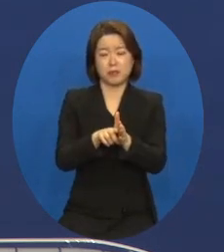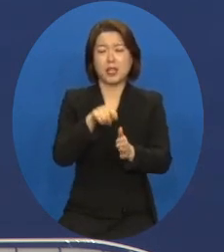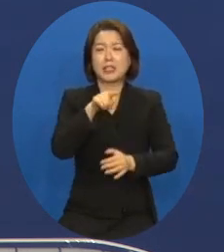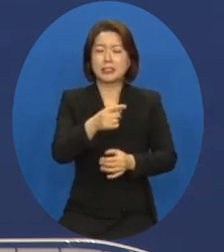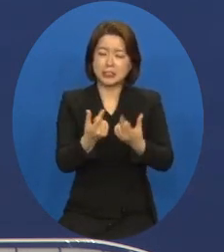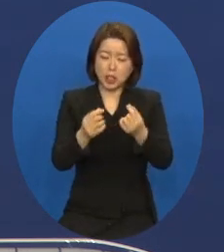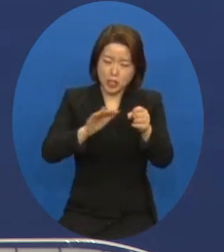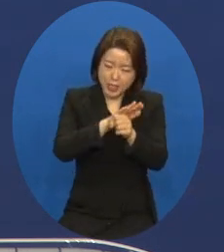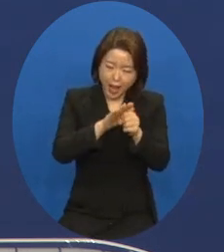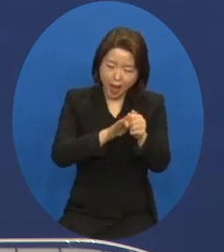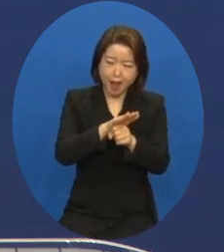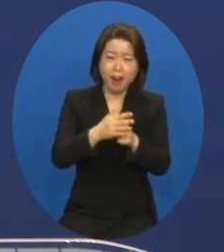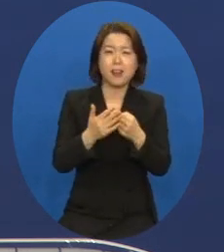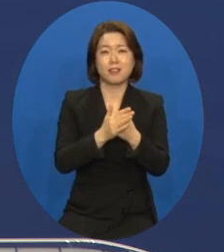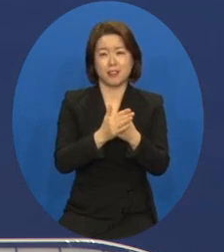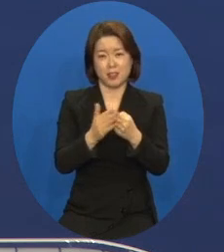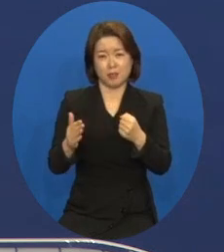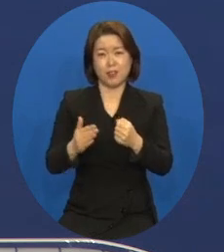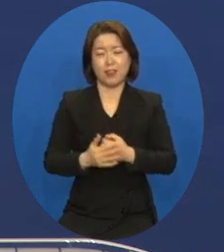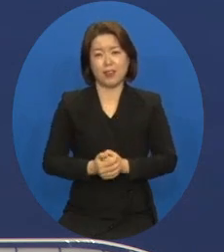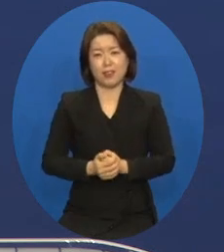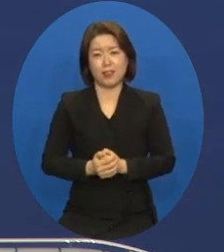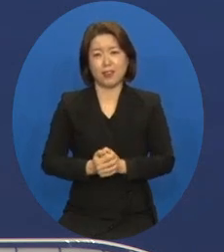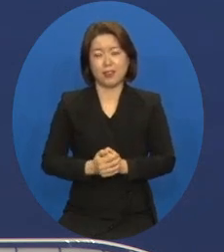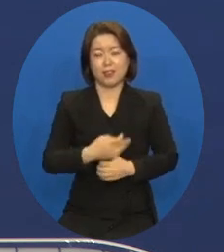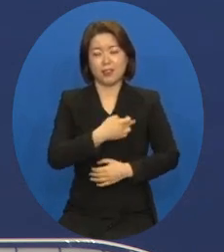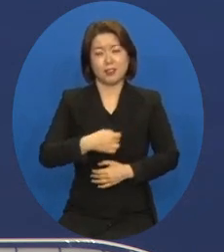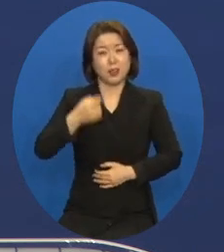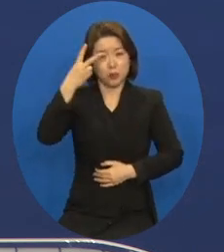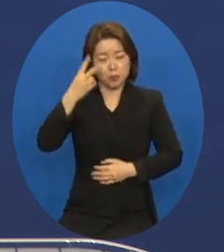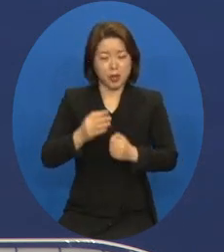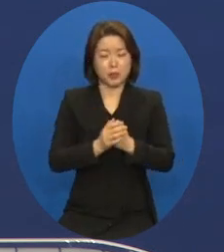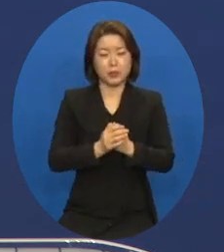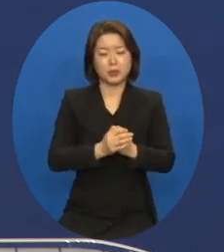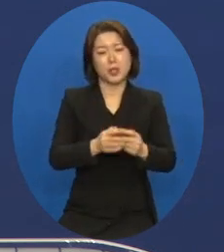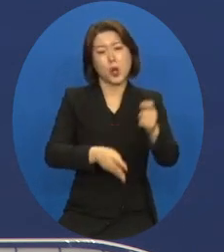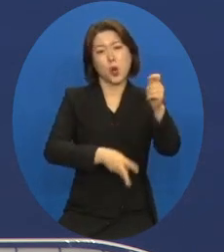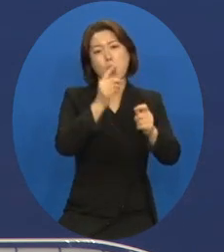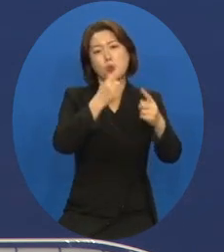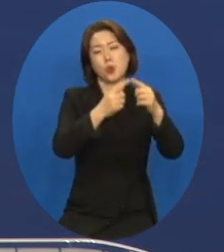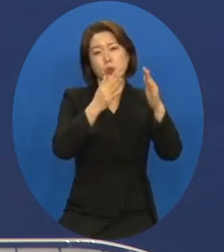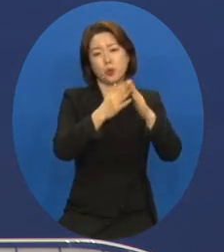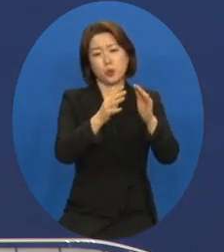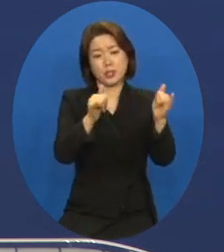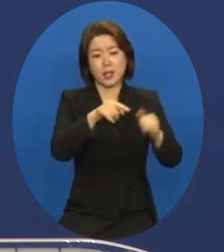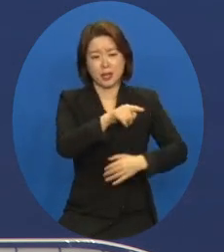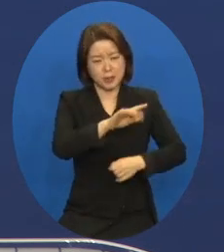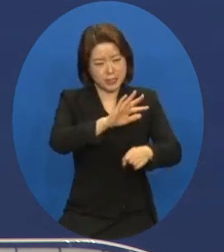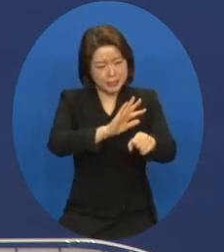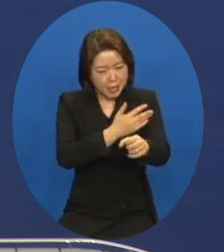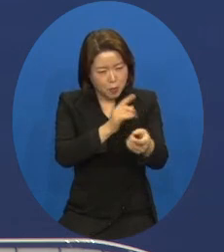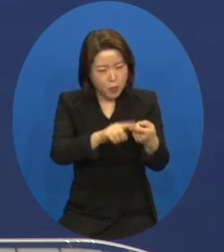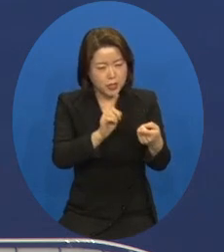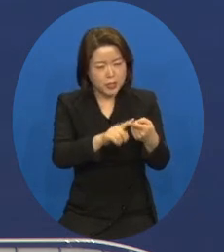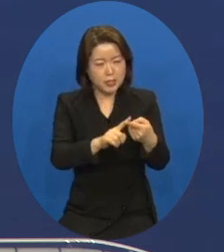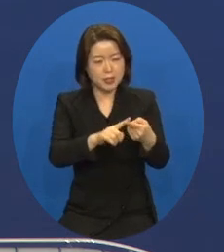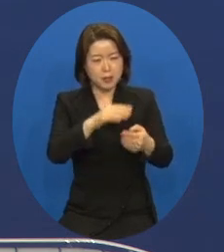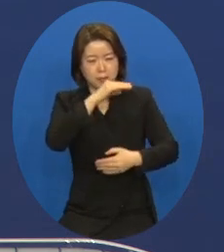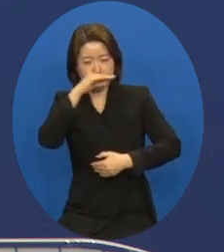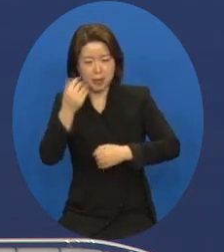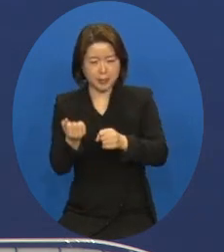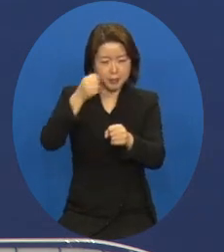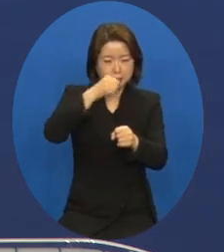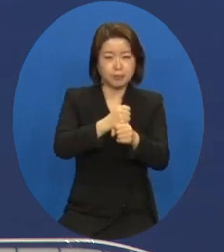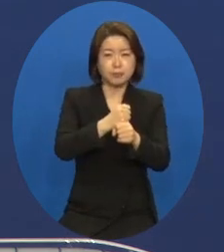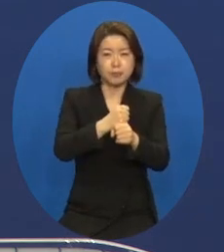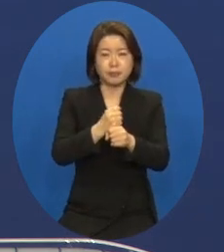때문에 사도 바울은 고린도 교회 교인들의 잘못을 바로잡아 주려는 편지를 쓸 수